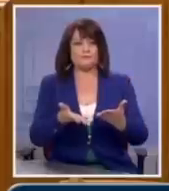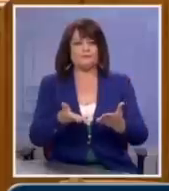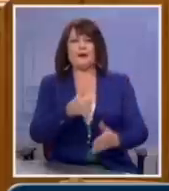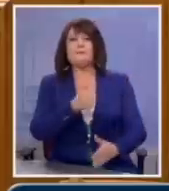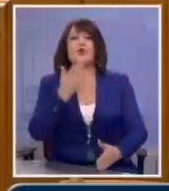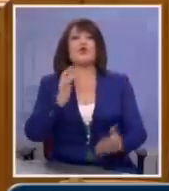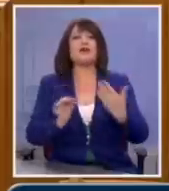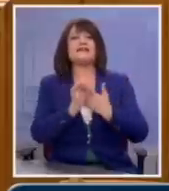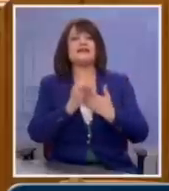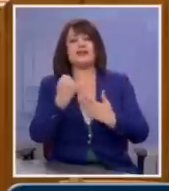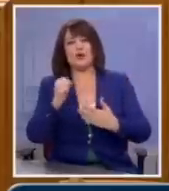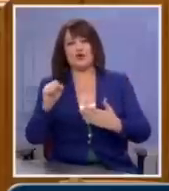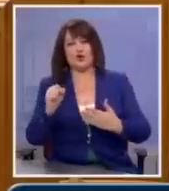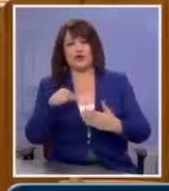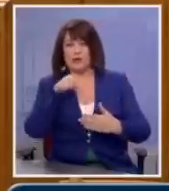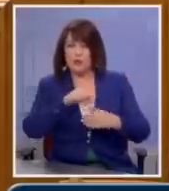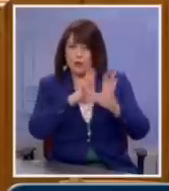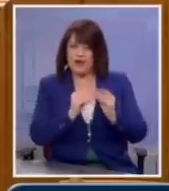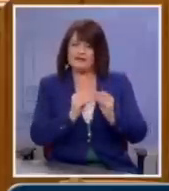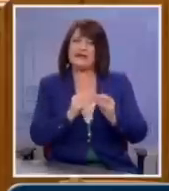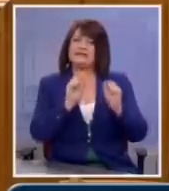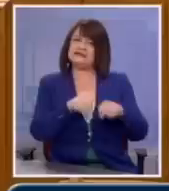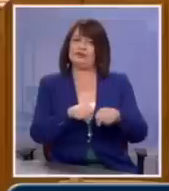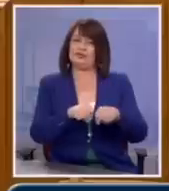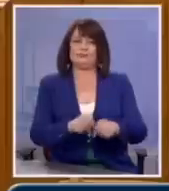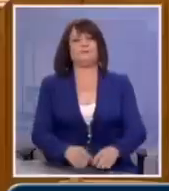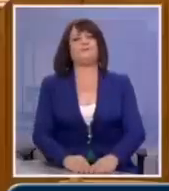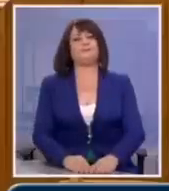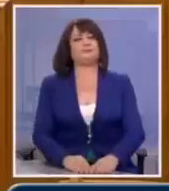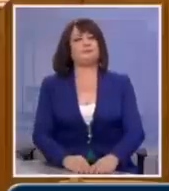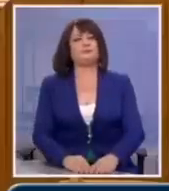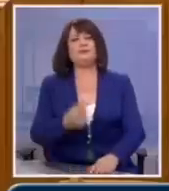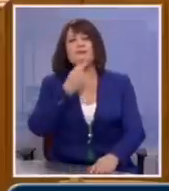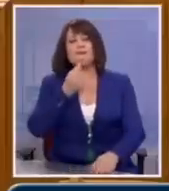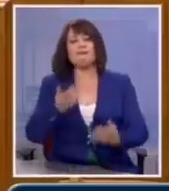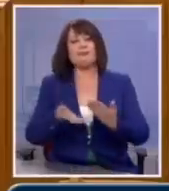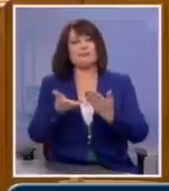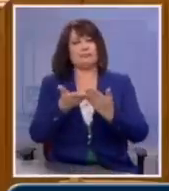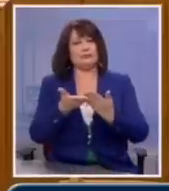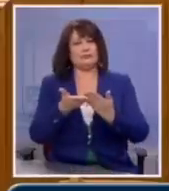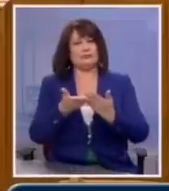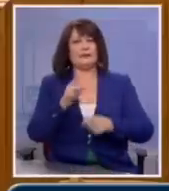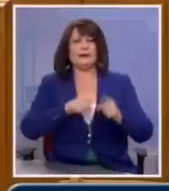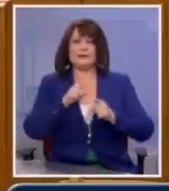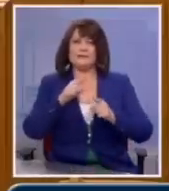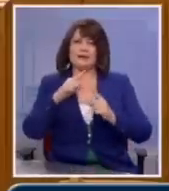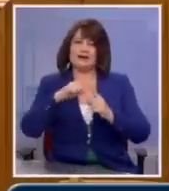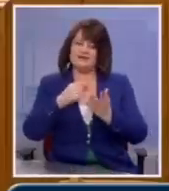Χρυσής Αυγής συμφωνούν σε αυτές τις ρυθμίσεις. Αντίθετα, θα διευκολύνω με κάποια